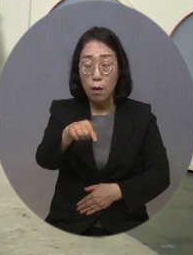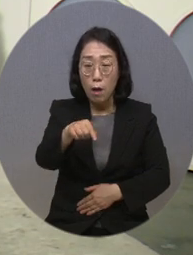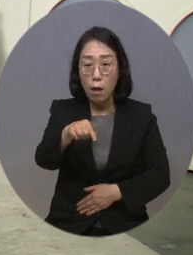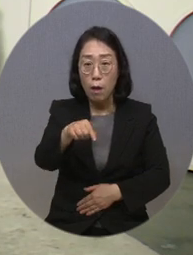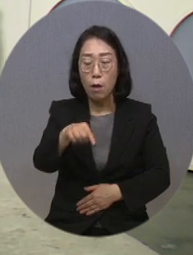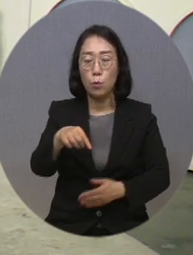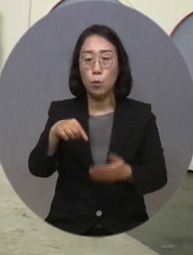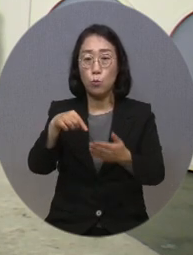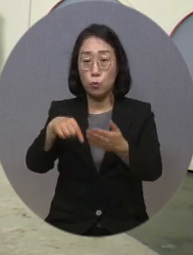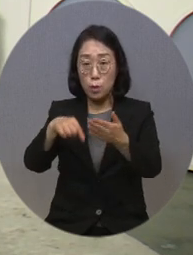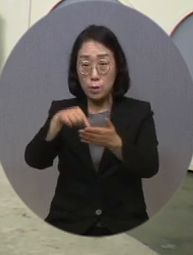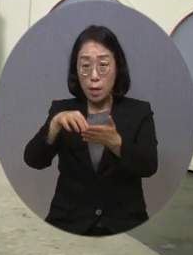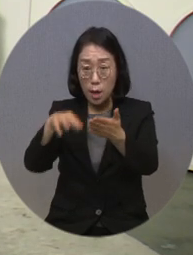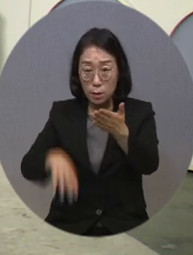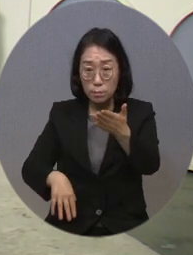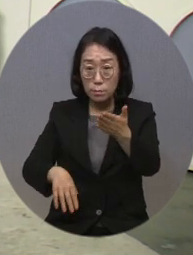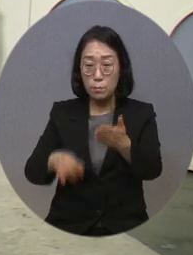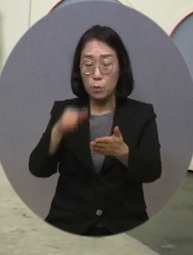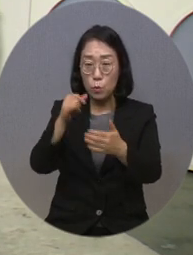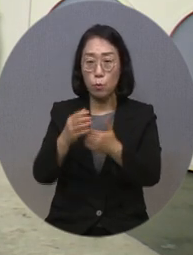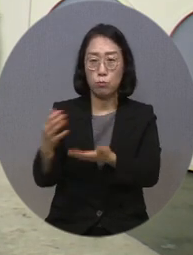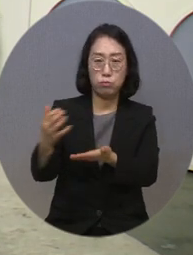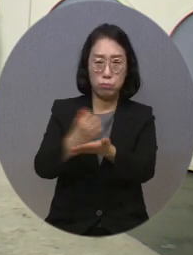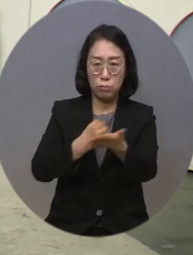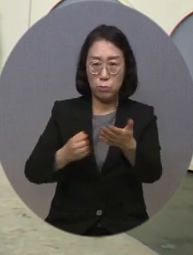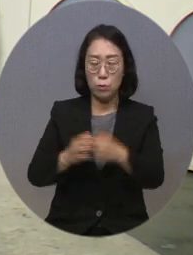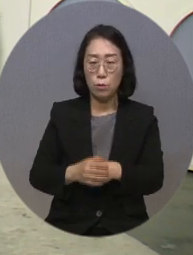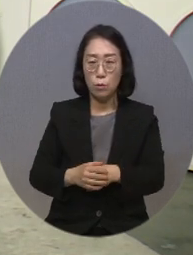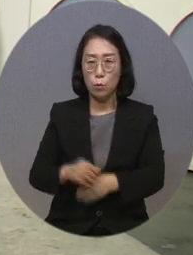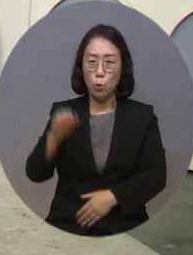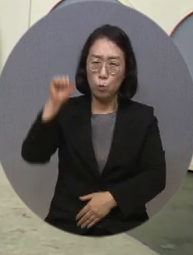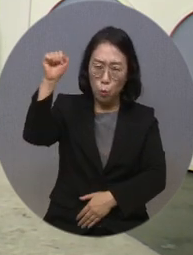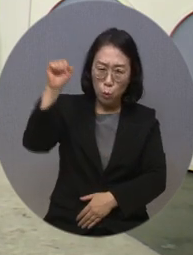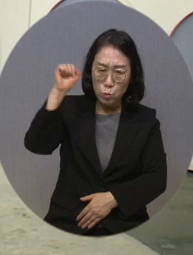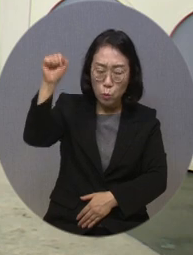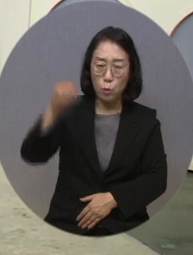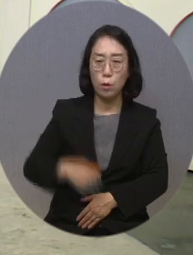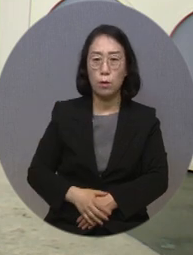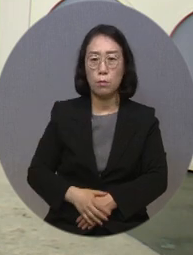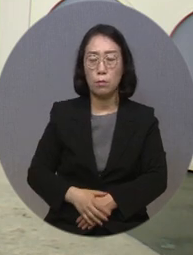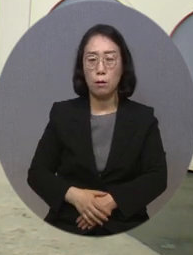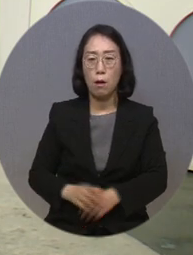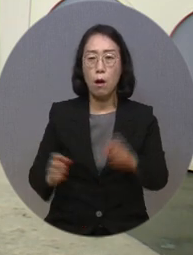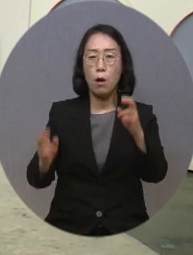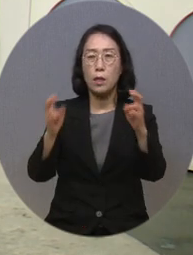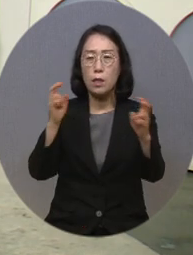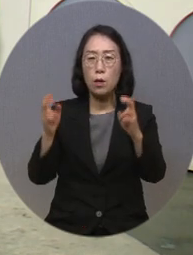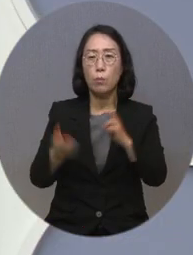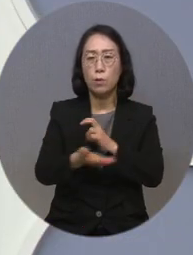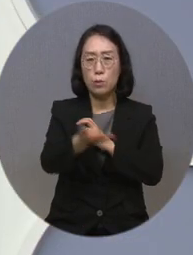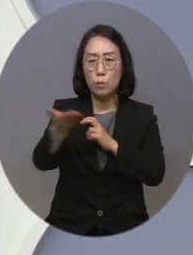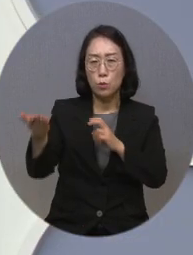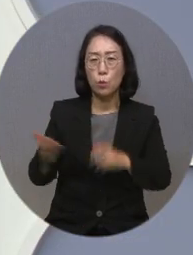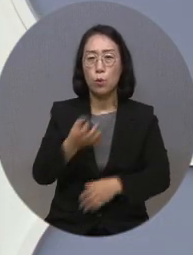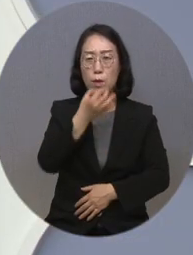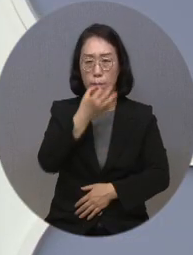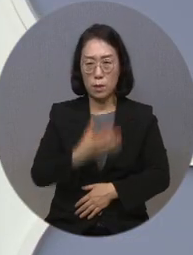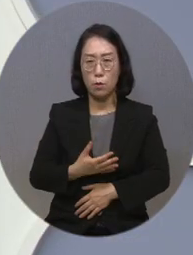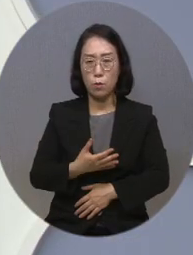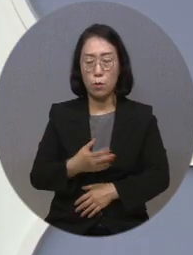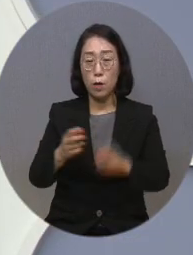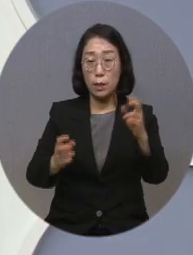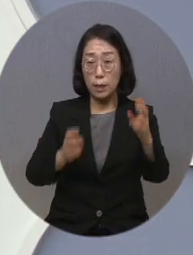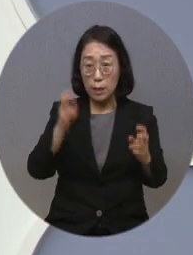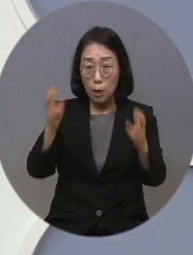폭탄을 때리고 또 옆구리에서는 강성노조가 또 쳐들어오고 기업도 아주 좀 죽을 맛이거든요. 그러니까 그래, 기업이 제대로